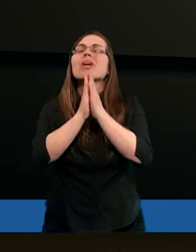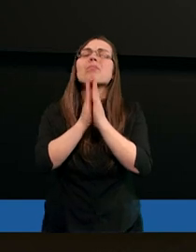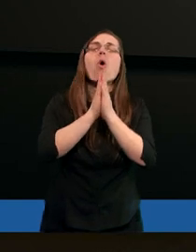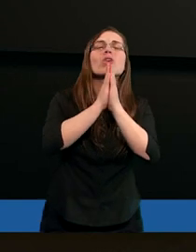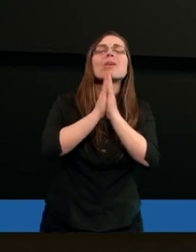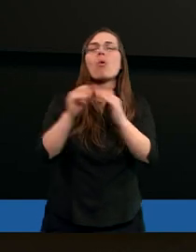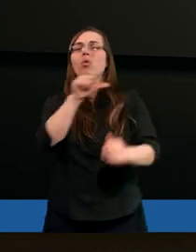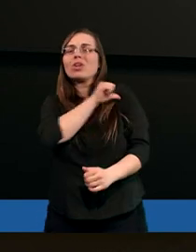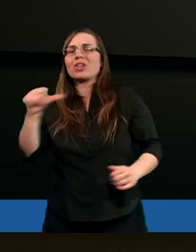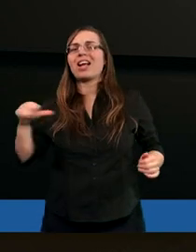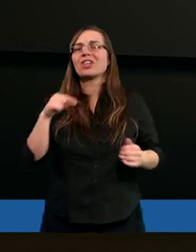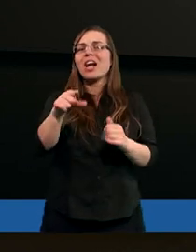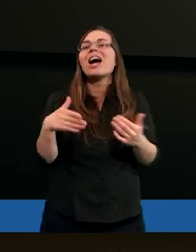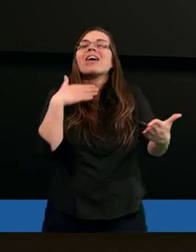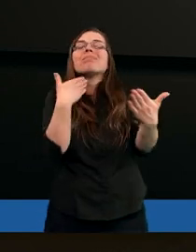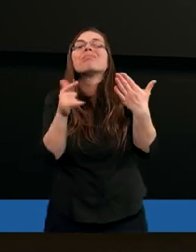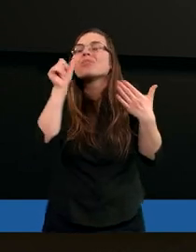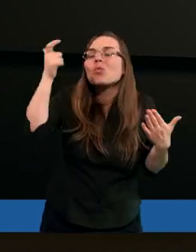tu była główna przyczyna tego,